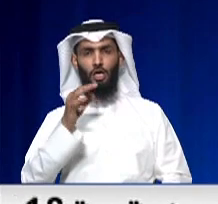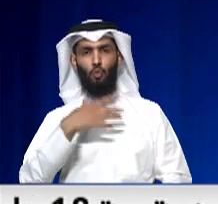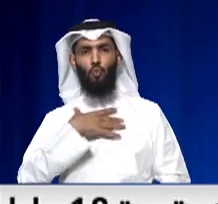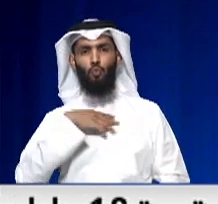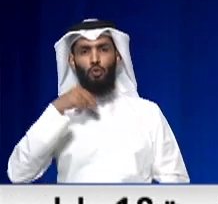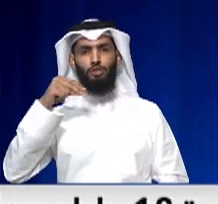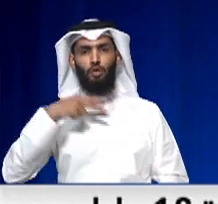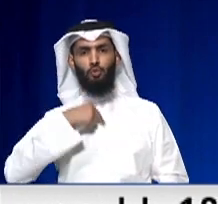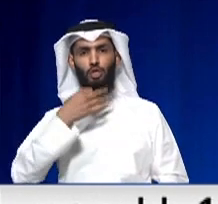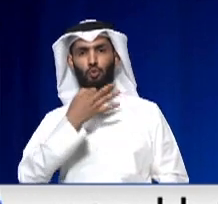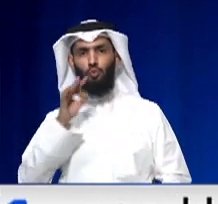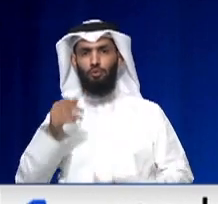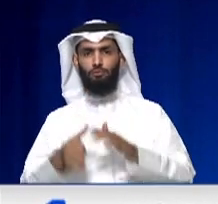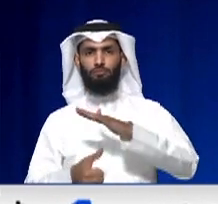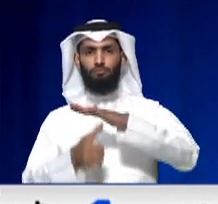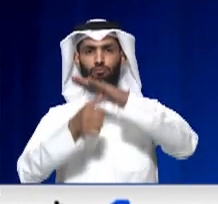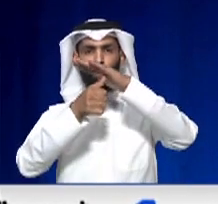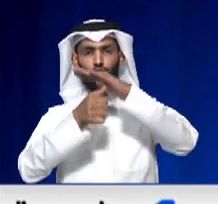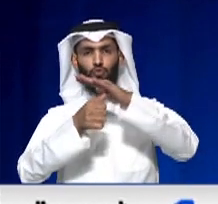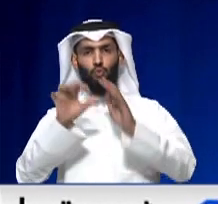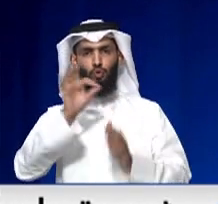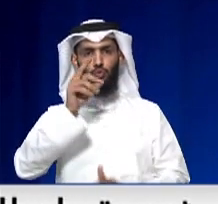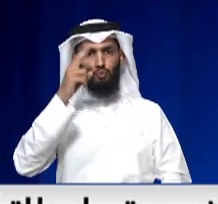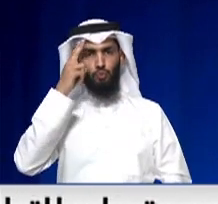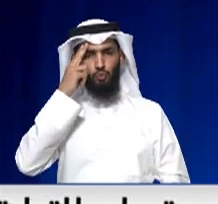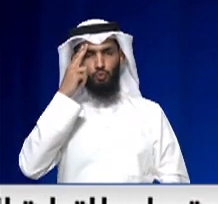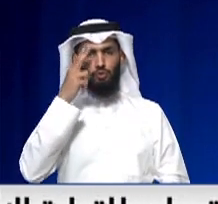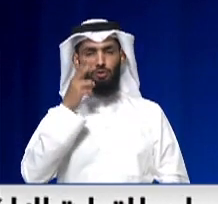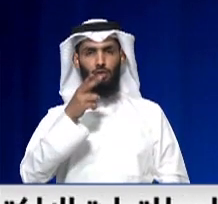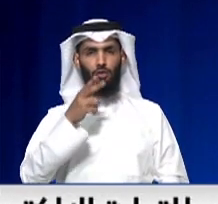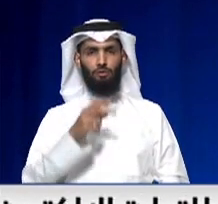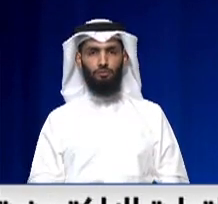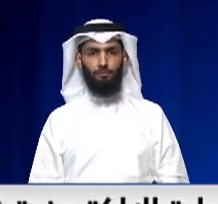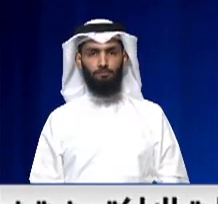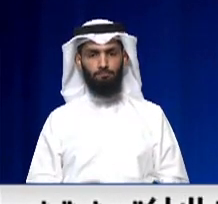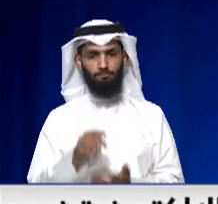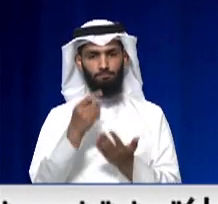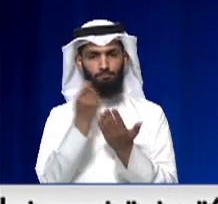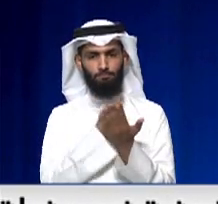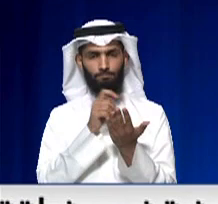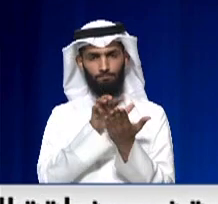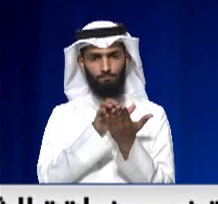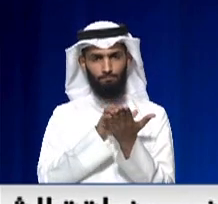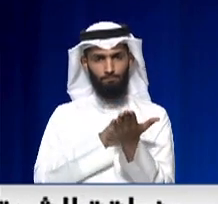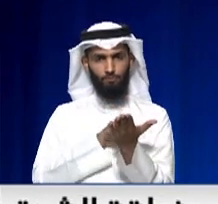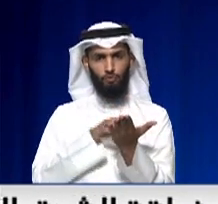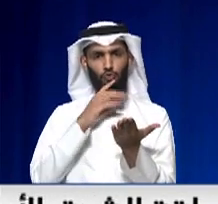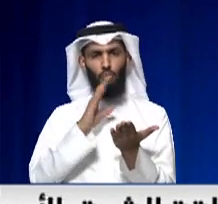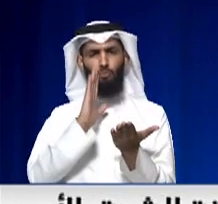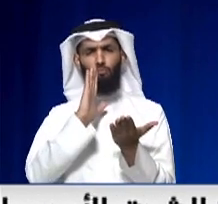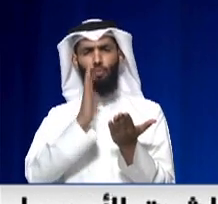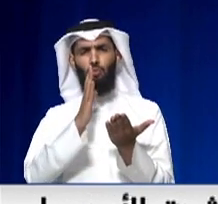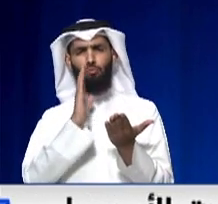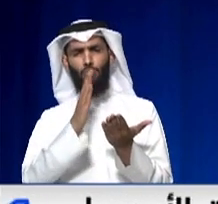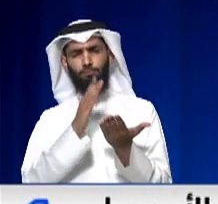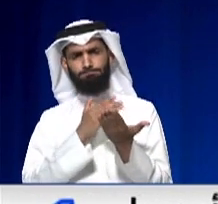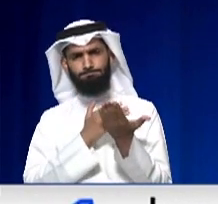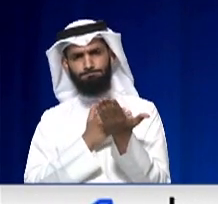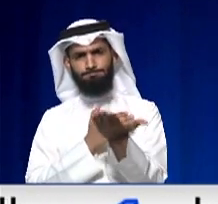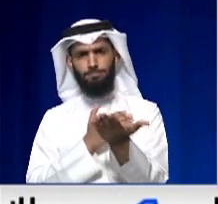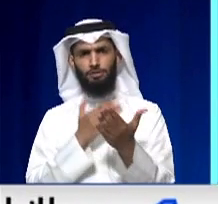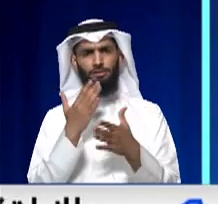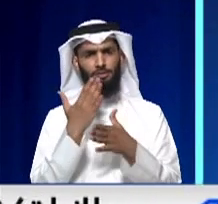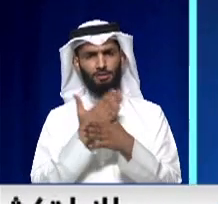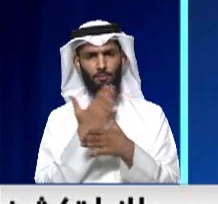المملكه العربيه السعوديه الشقيقه ضمنها سموه خالص تهانيه بمناسبه فوز